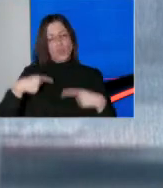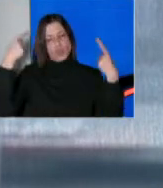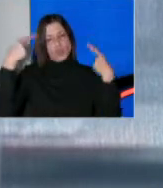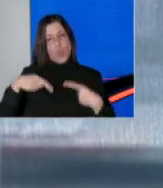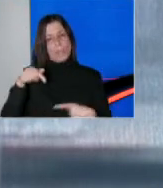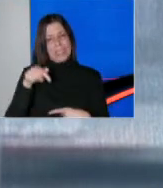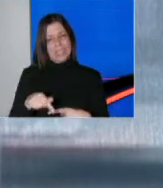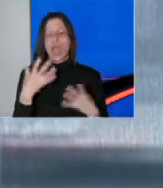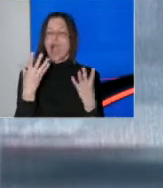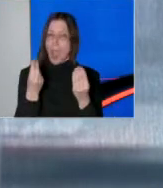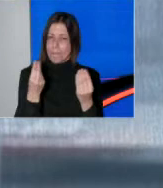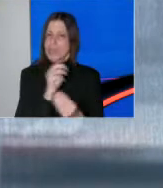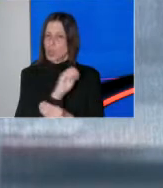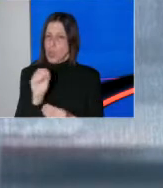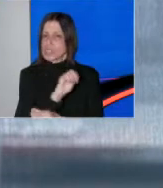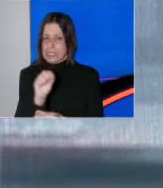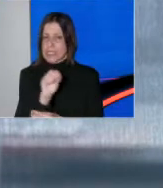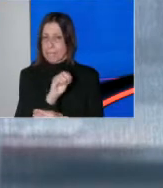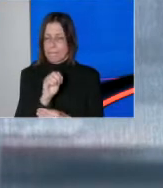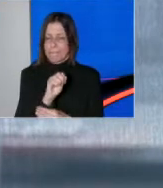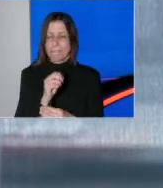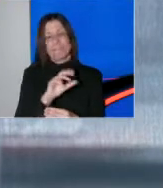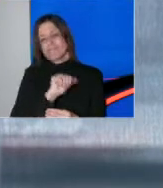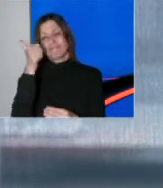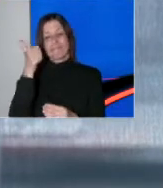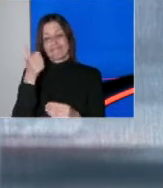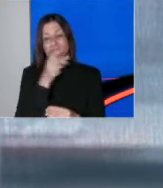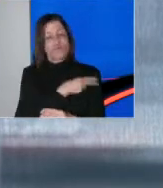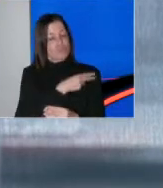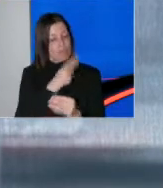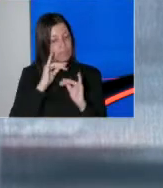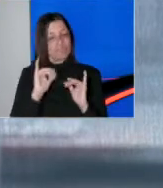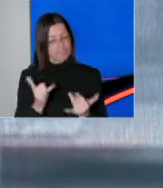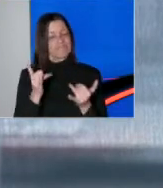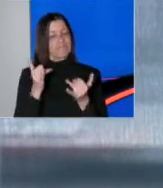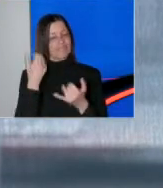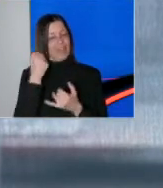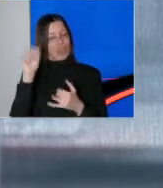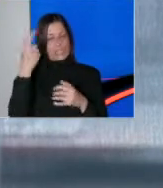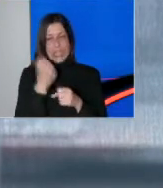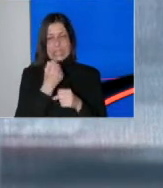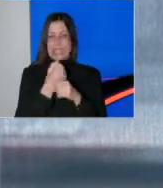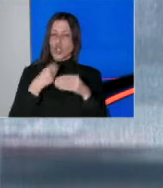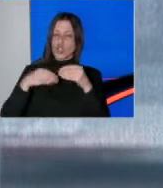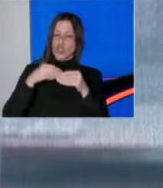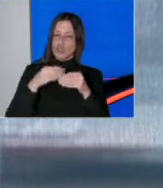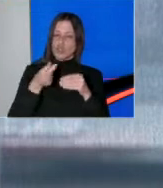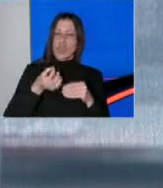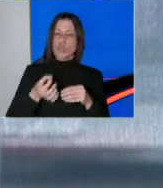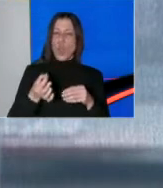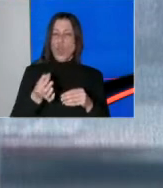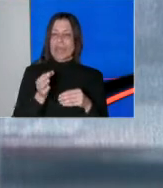הזה. הרבה עניינים לפנינו. לראשונה המשטרה מודה בחריגות שנעשו אצלה בשימוש בתוכנת